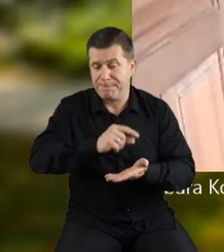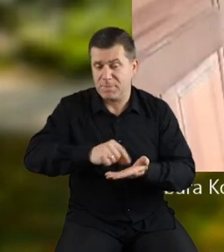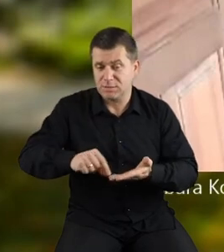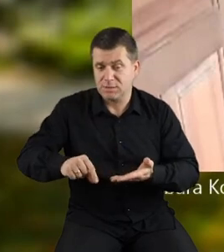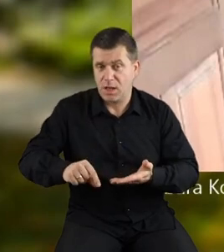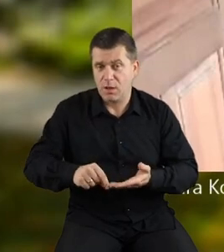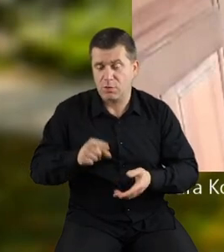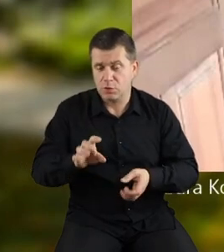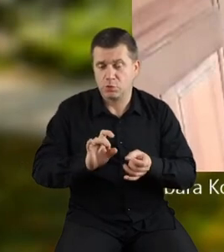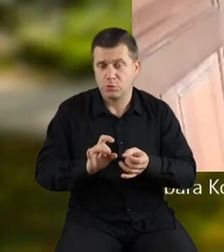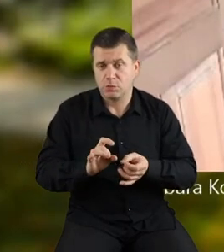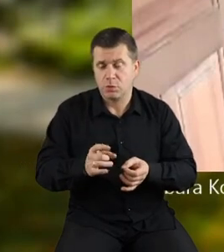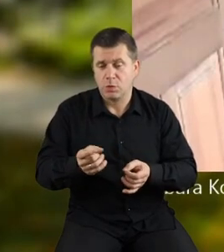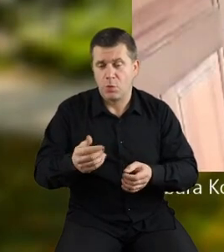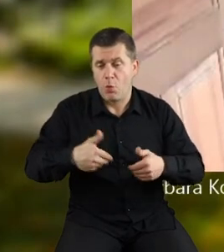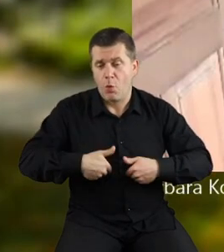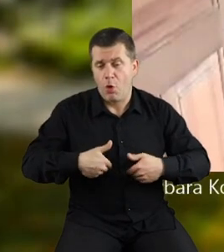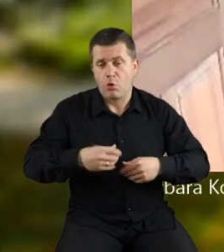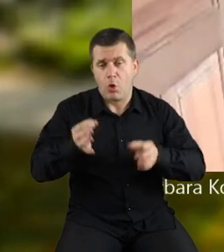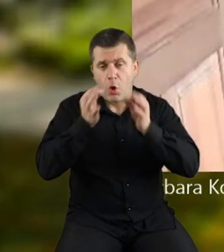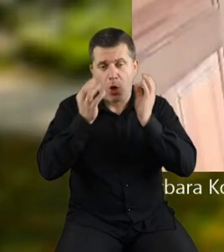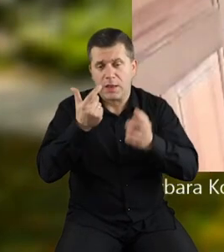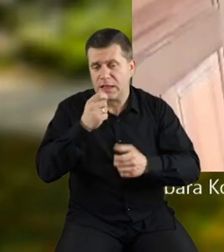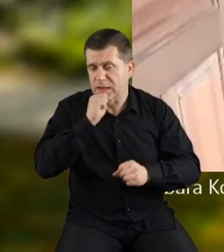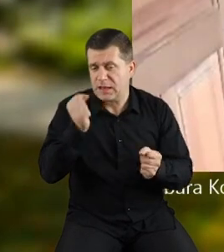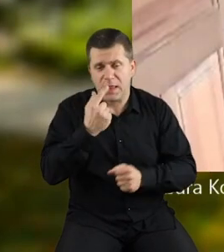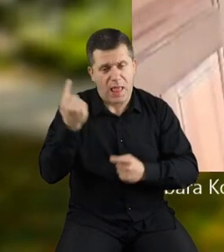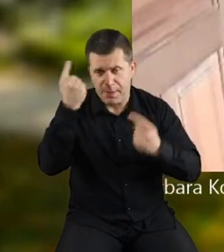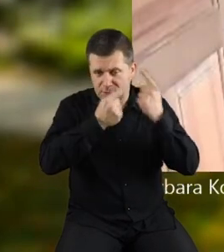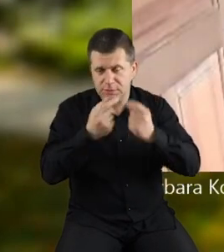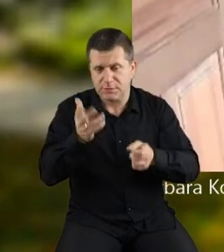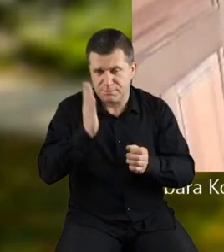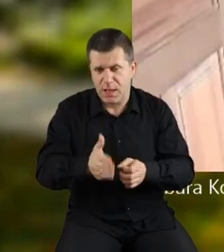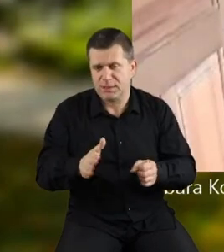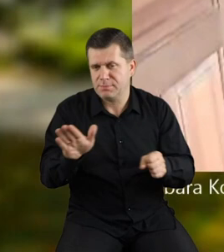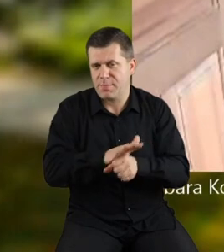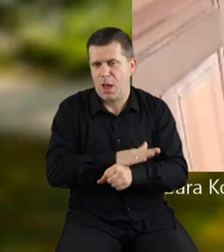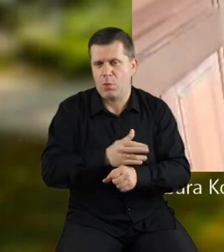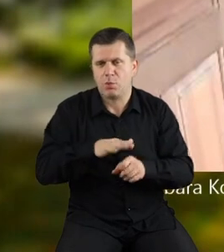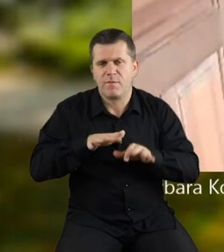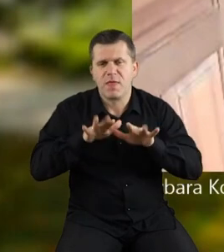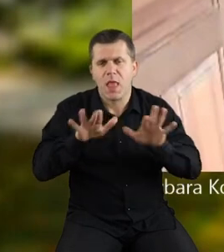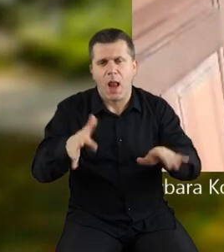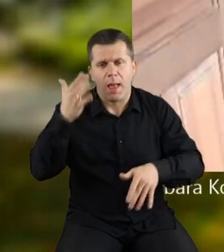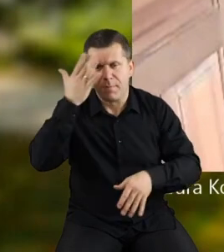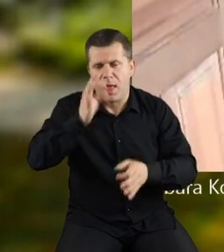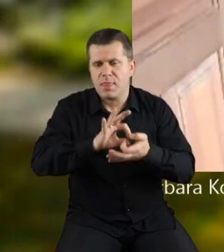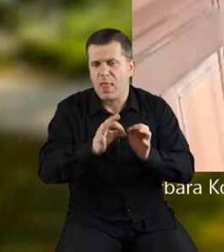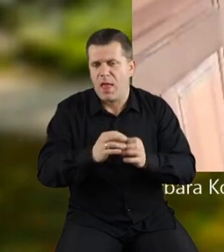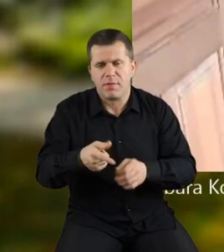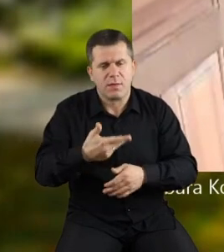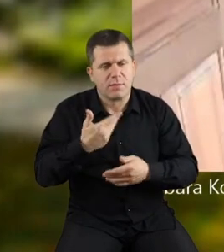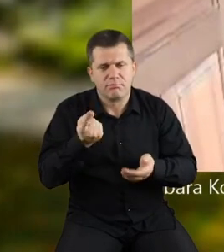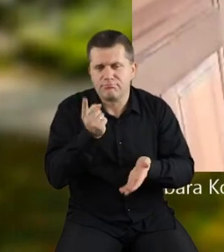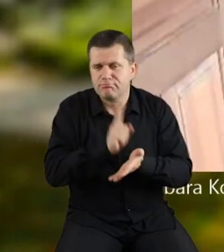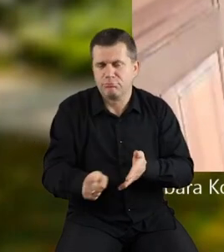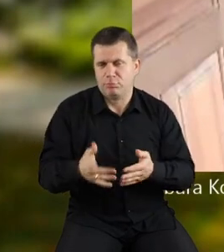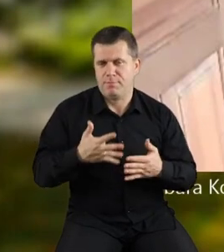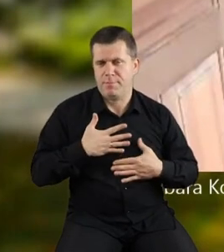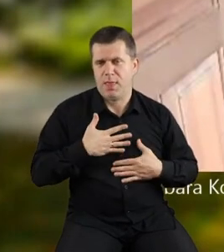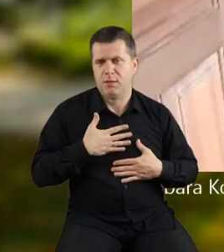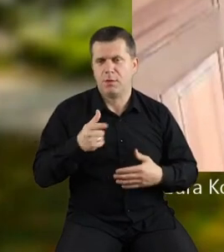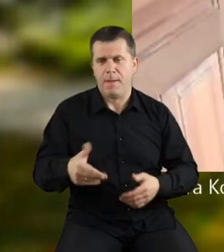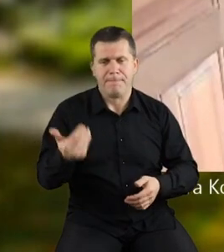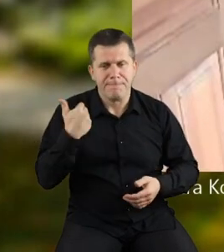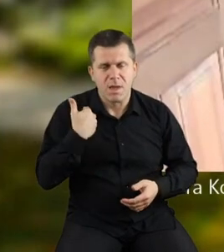kiedy pisałam Złotą Kotkę choćby, nigdy nie sądziłam, że spełni się tyle marzeń, których nawet nie zdążyłam mieć, a